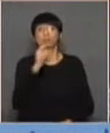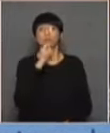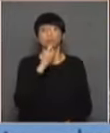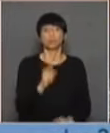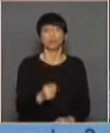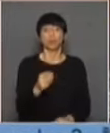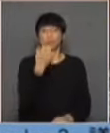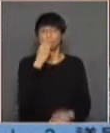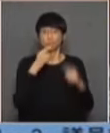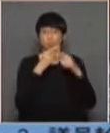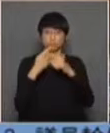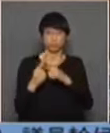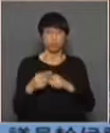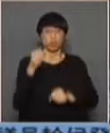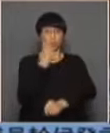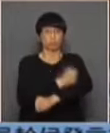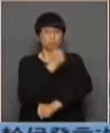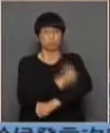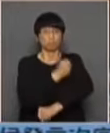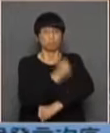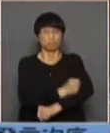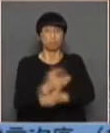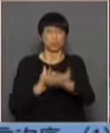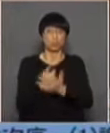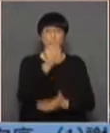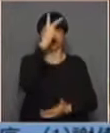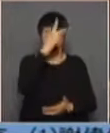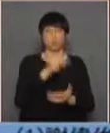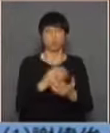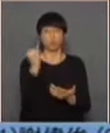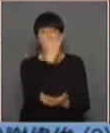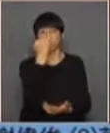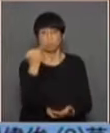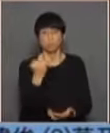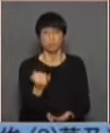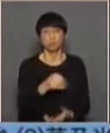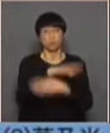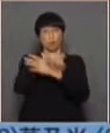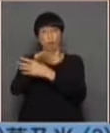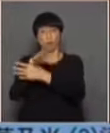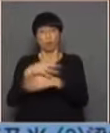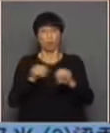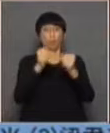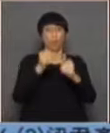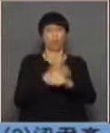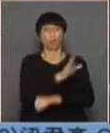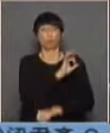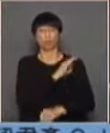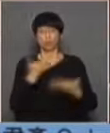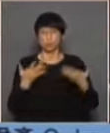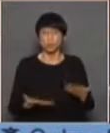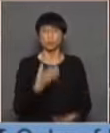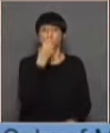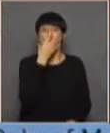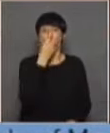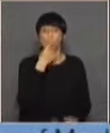水建设社会，专权政府就以劣政和谎言破坏社会，这个就是当下香港